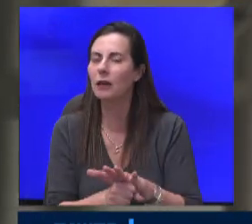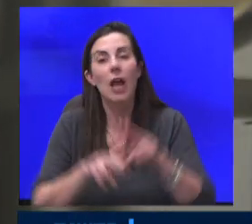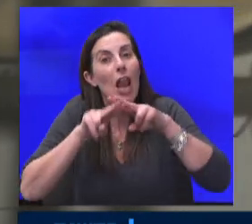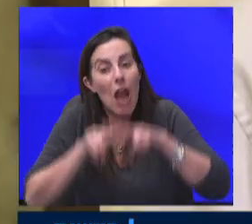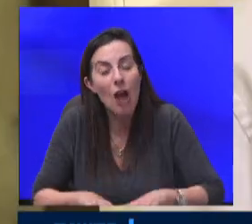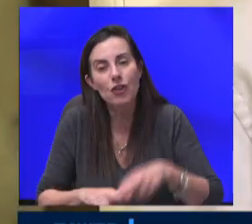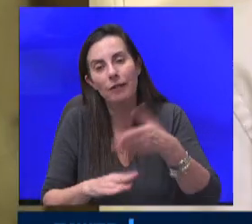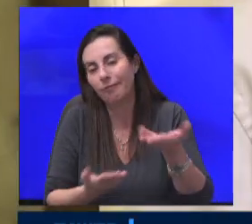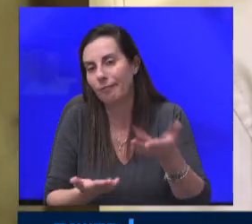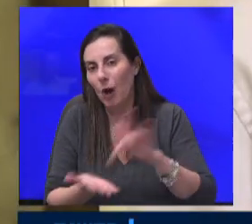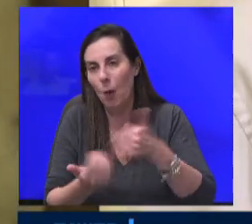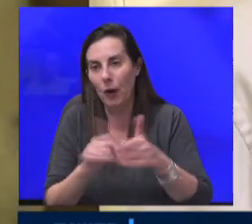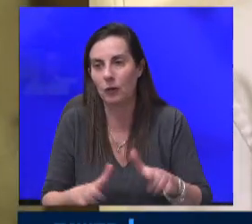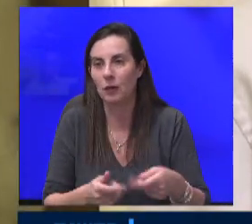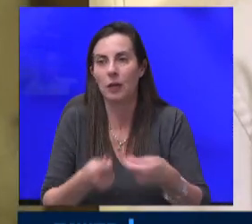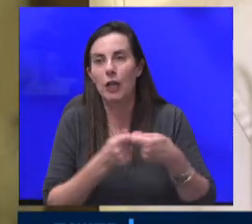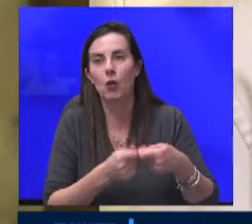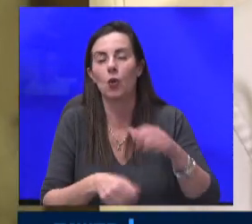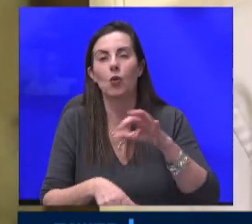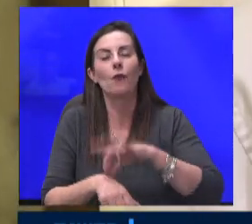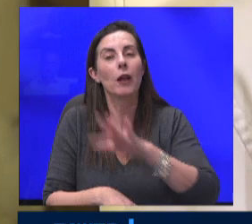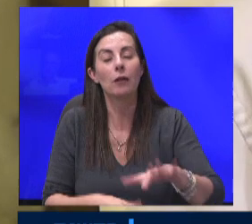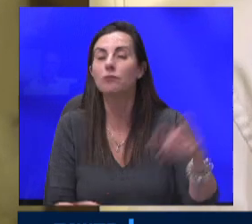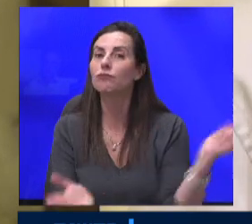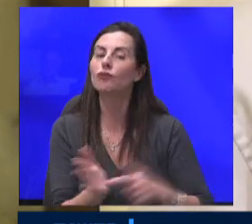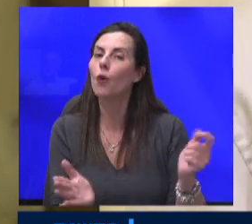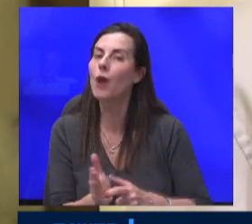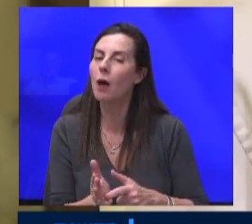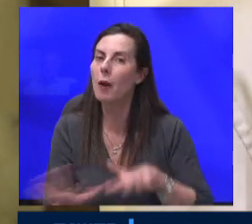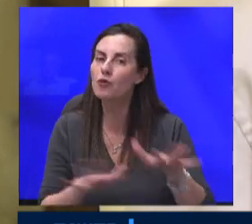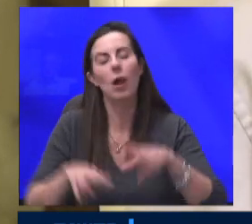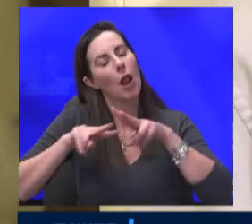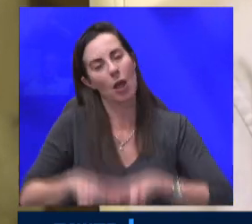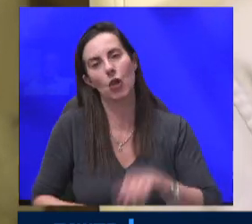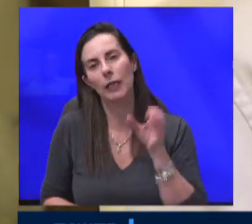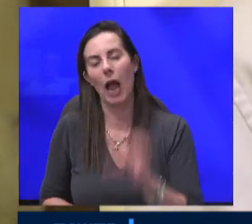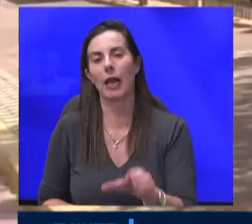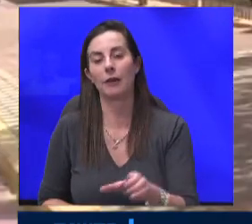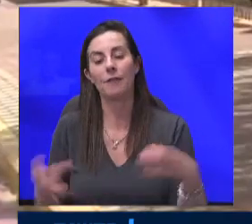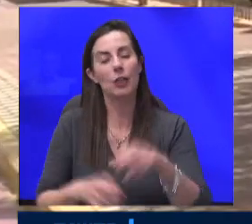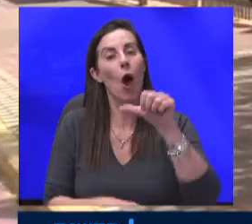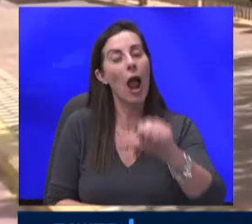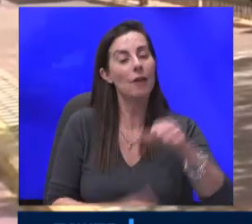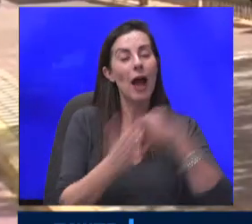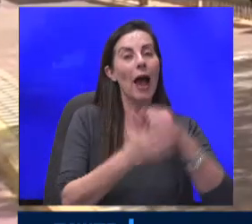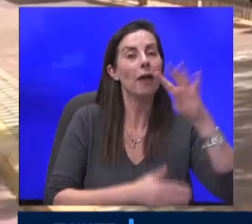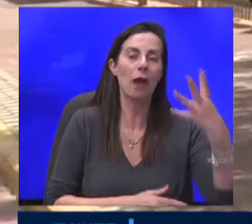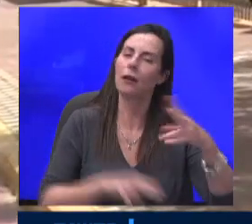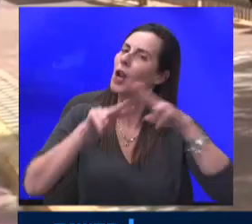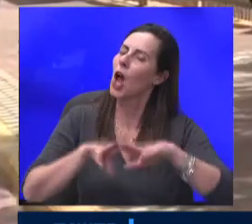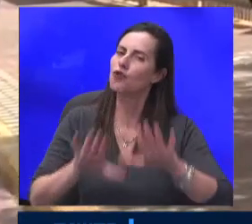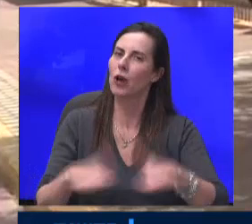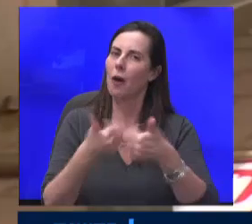חלקה פתוחה. איגוד רופאי הילדים תובע ממקבלי ההחלטות להשאיר את הגנים וכיתות א' עד ד' במסגרות